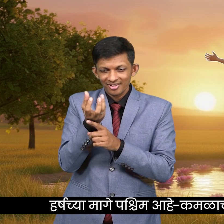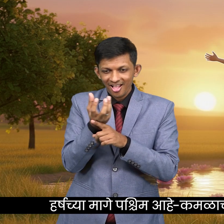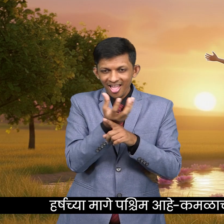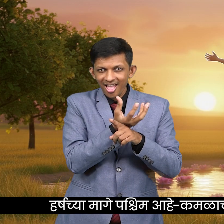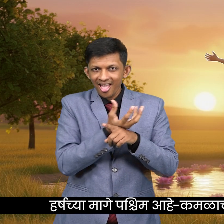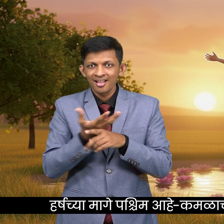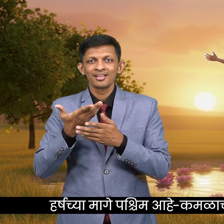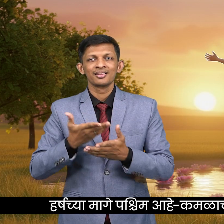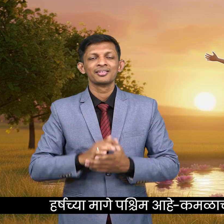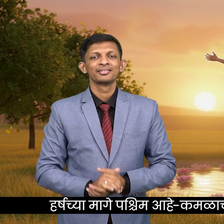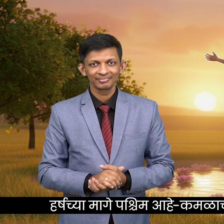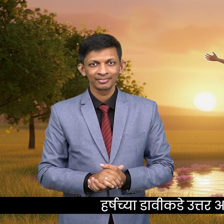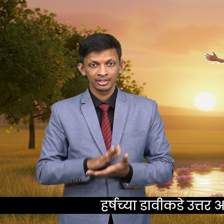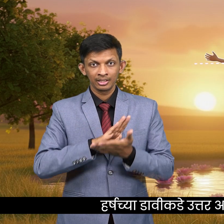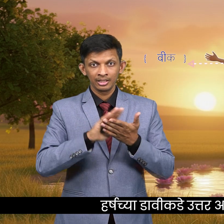आहे.